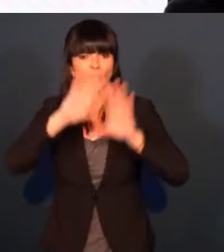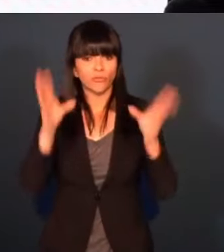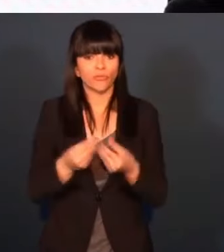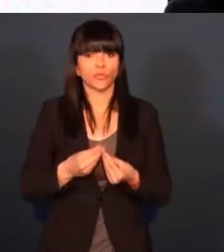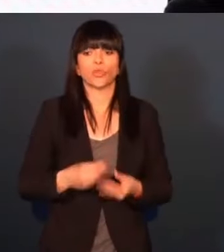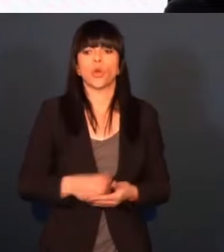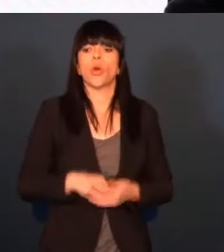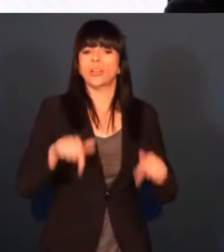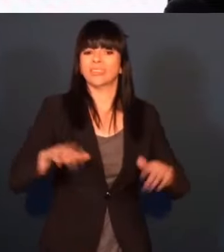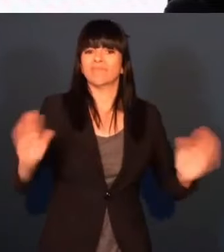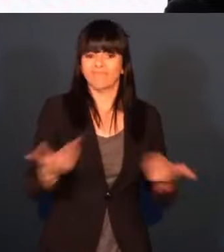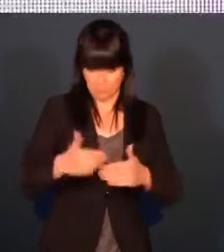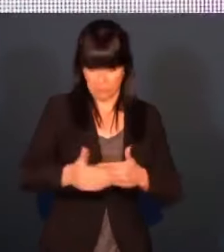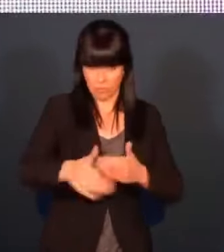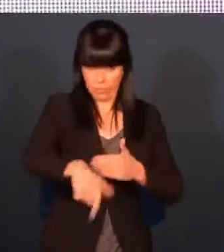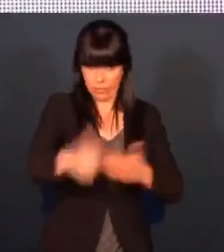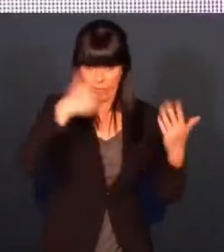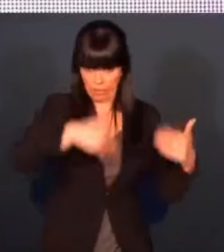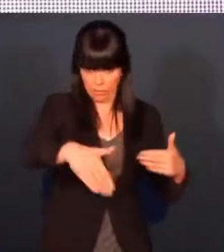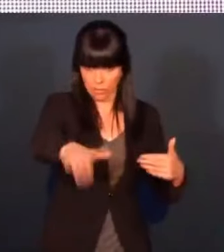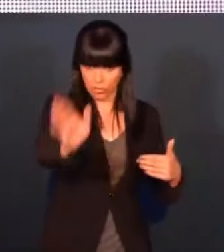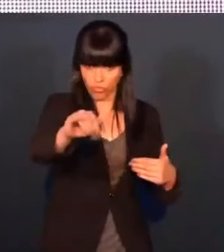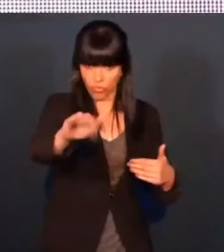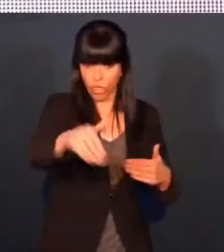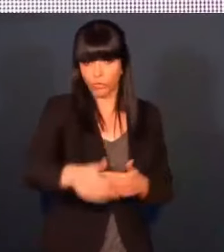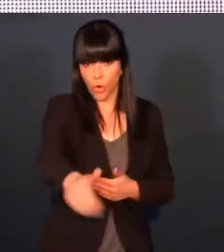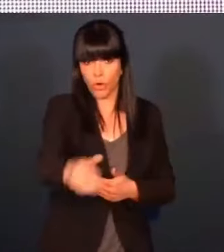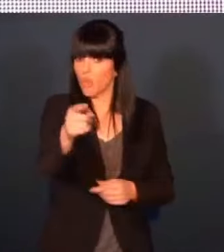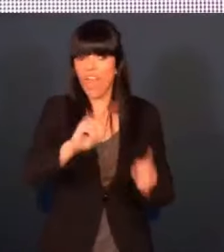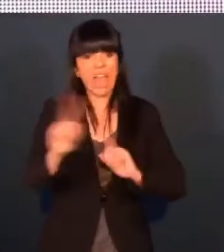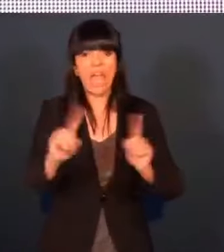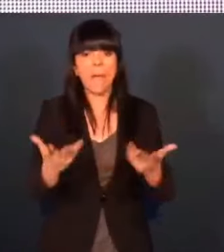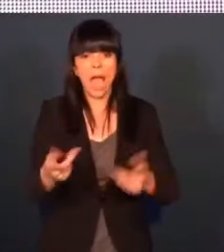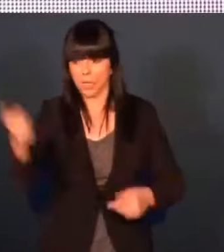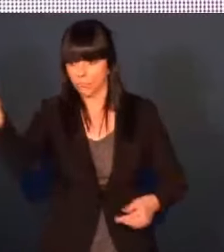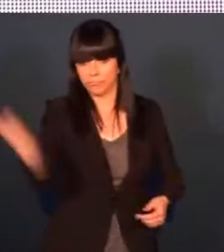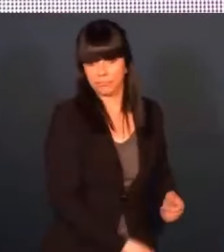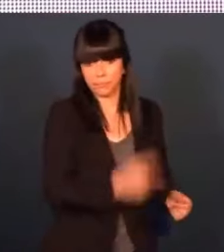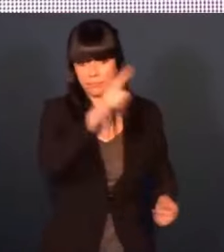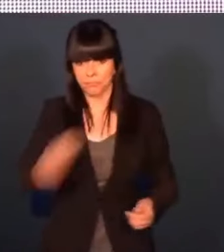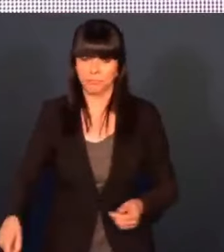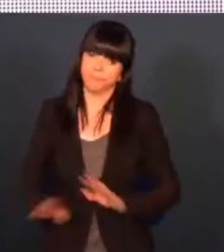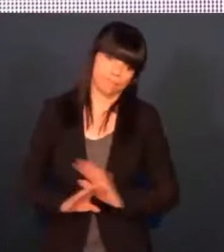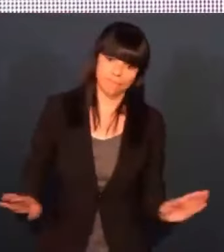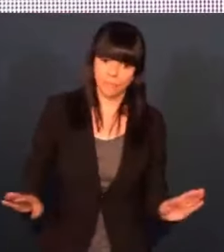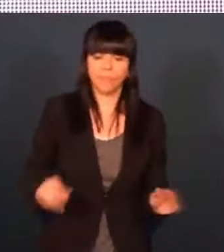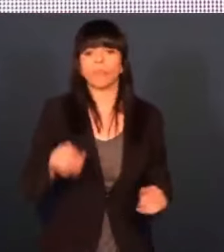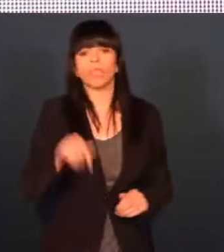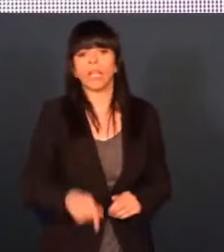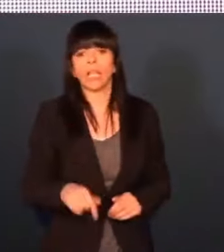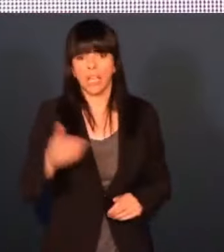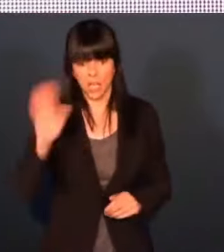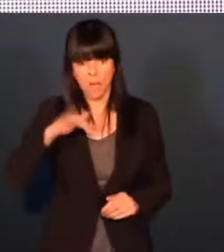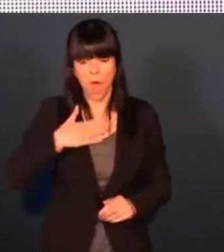следващите седмици. И това няма как да бъде зачеркнато. Още 2 хеликоптера се очакват до края на годината.